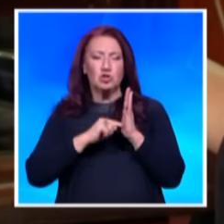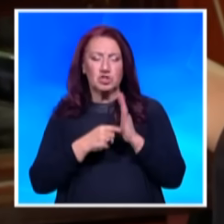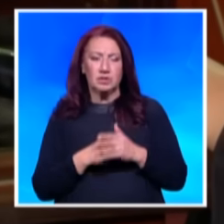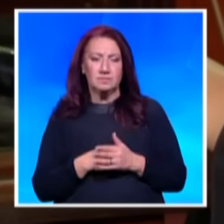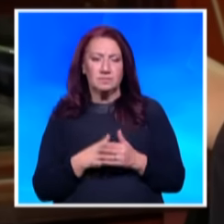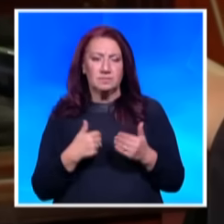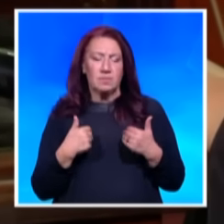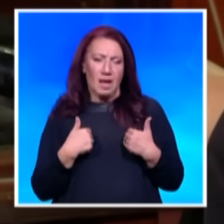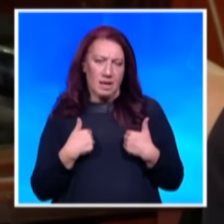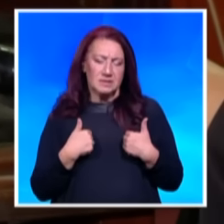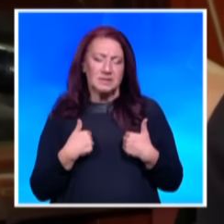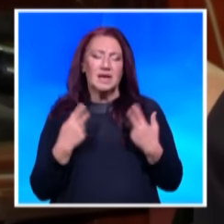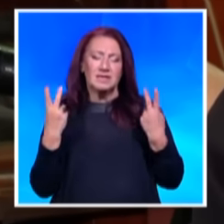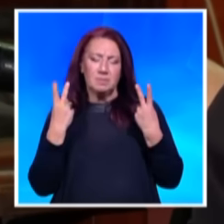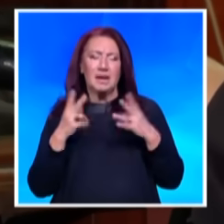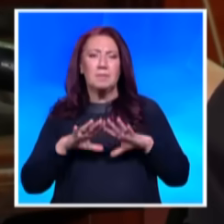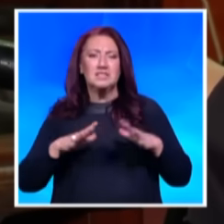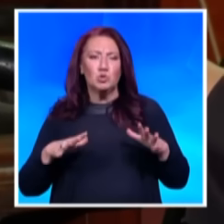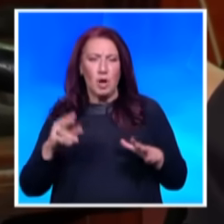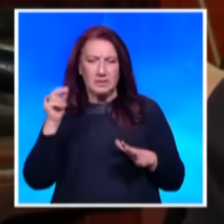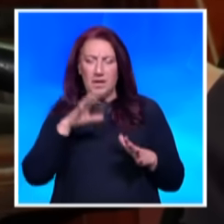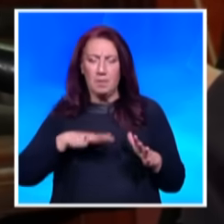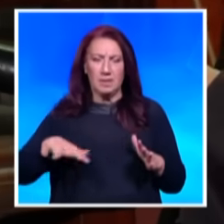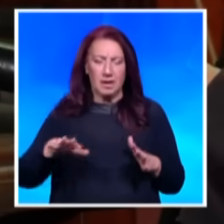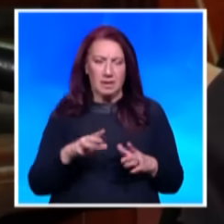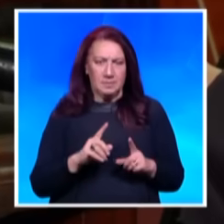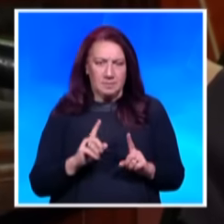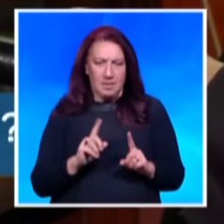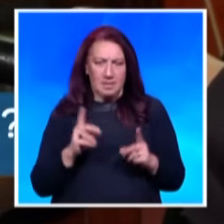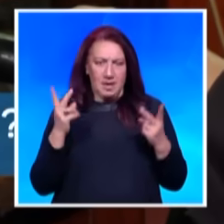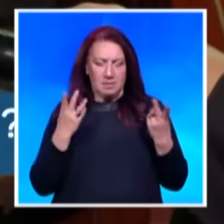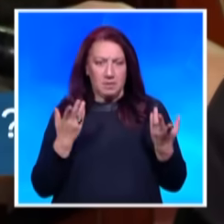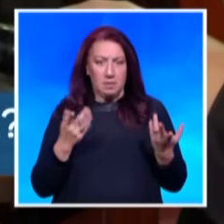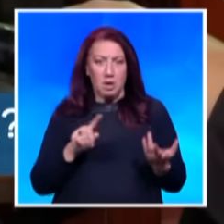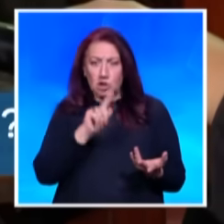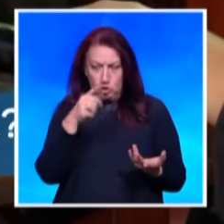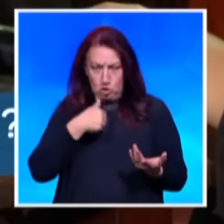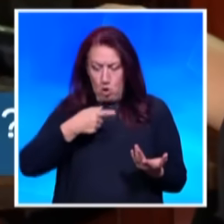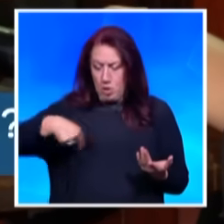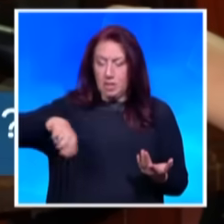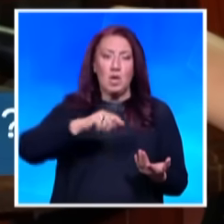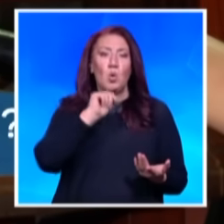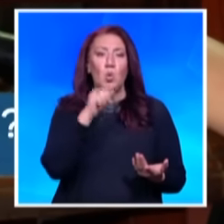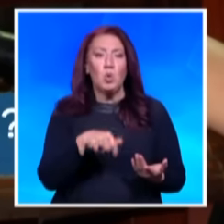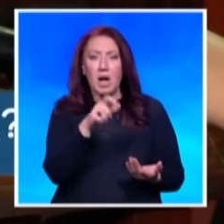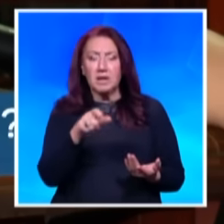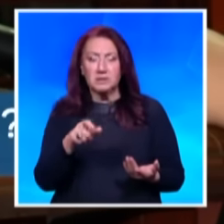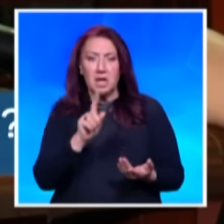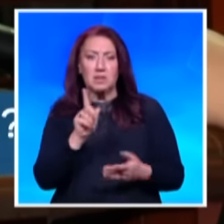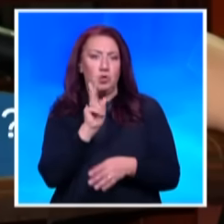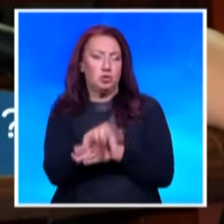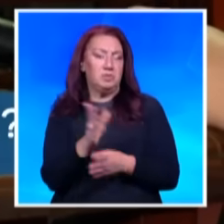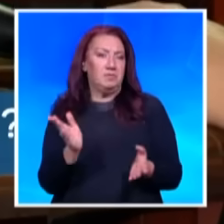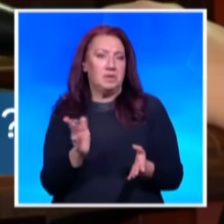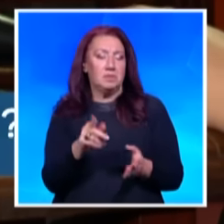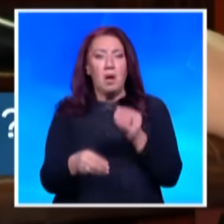Аз разбирам ситуацията в България, но не разбираме защо и унгарците не може да сме на стадиона. Проблемът е между българските